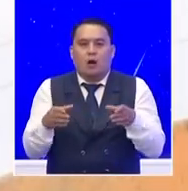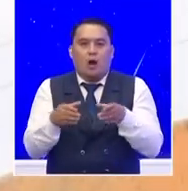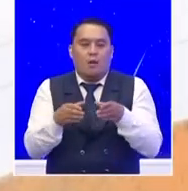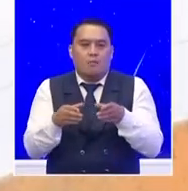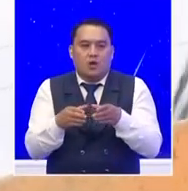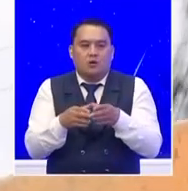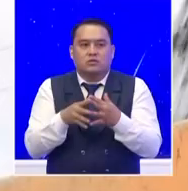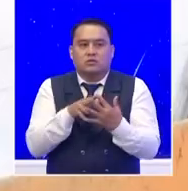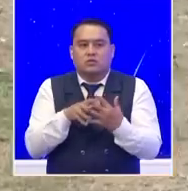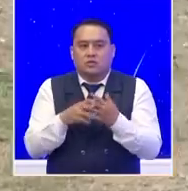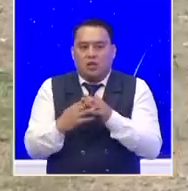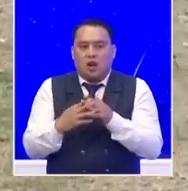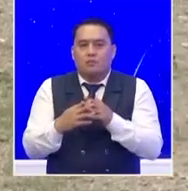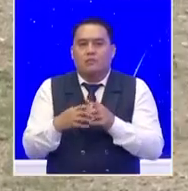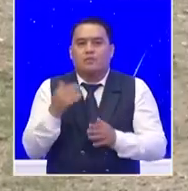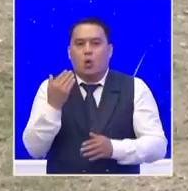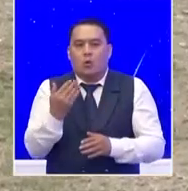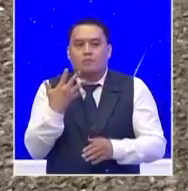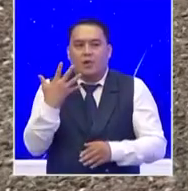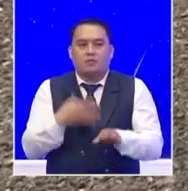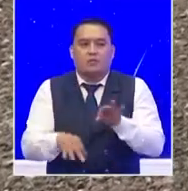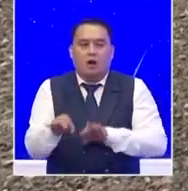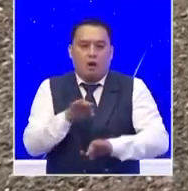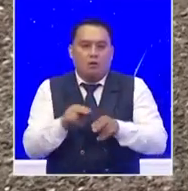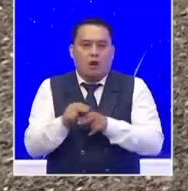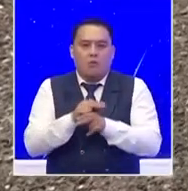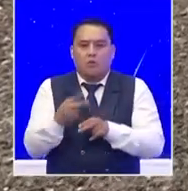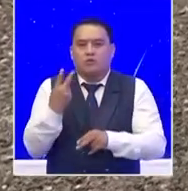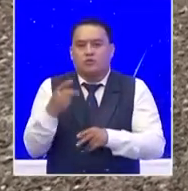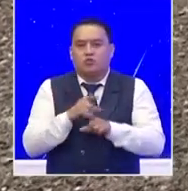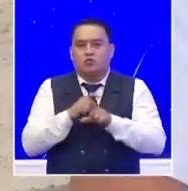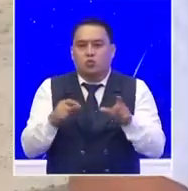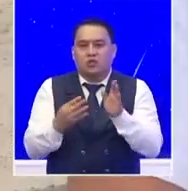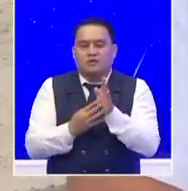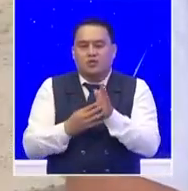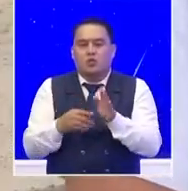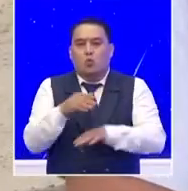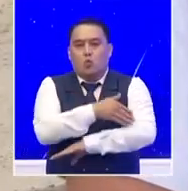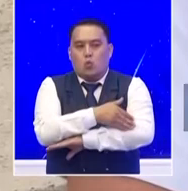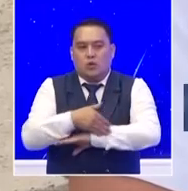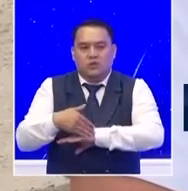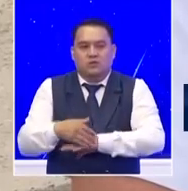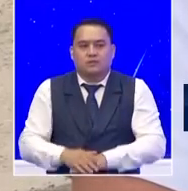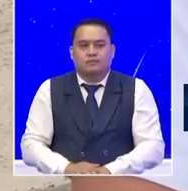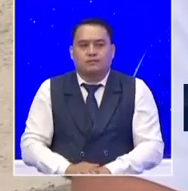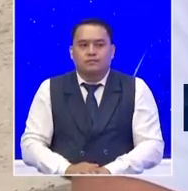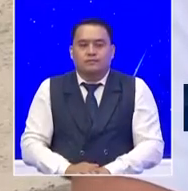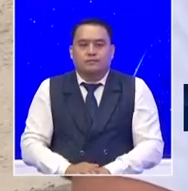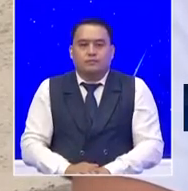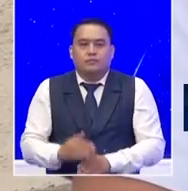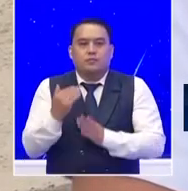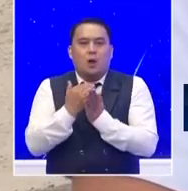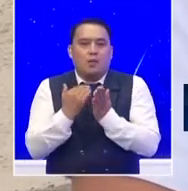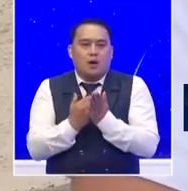развернулась в Балпыкском сельском округе. В нем реализуются сразу 5 проектов – ремонт 2 школ и 9 улиц. Бүгінгі күнде жол картасы бойынша По